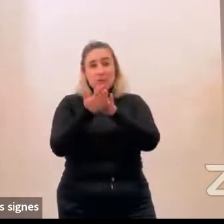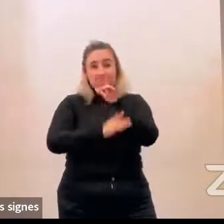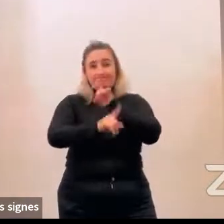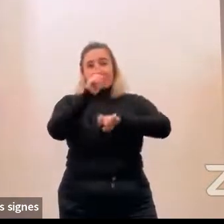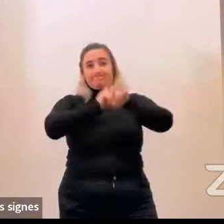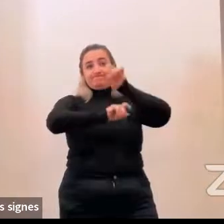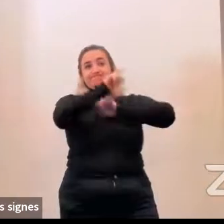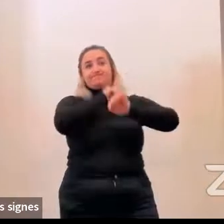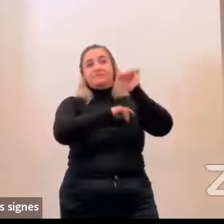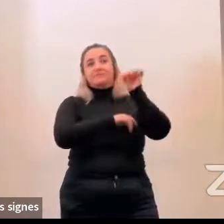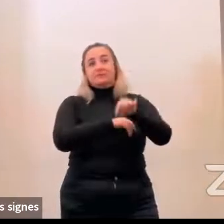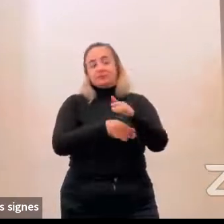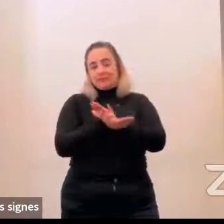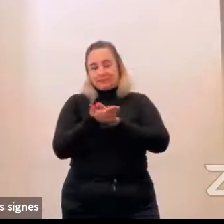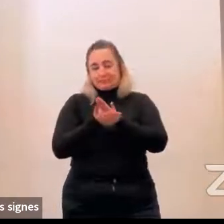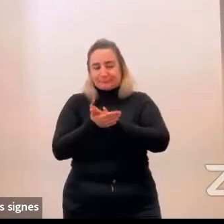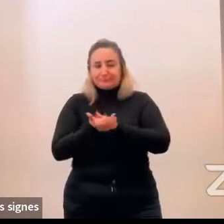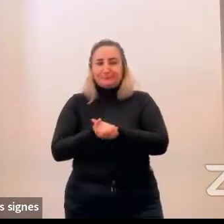12, excusez-moi.